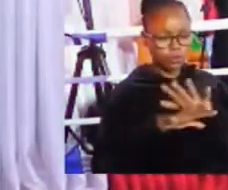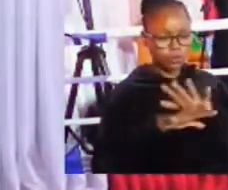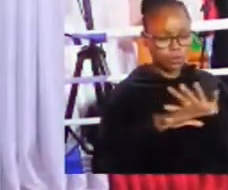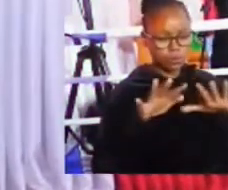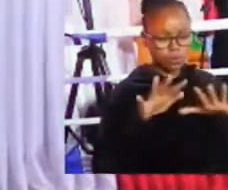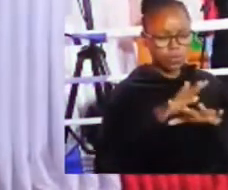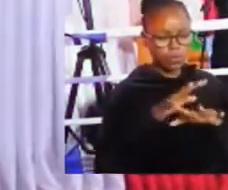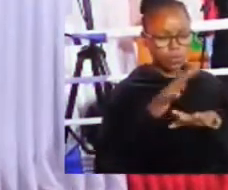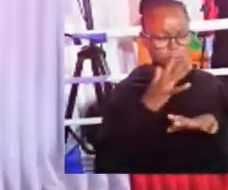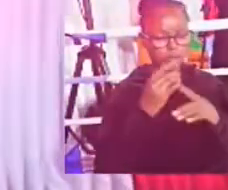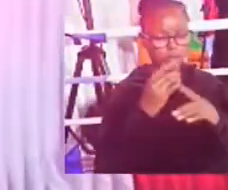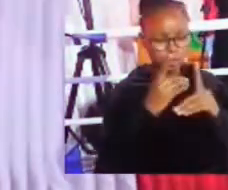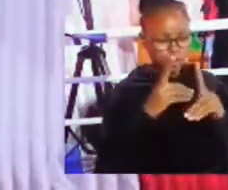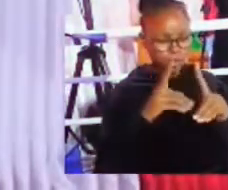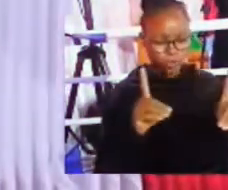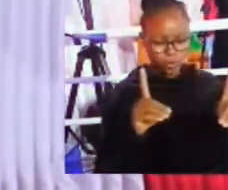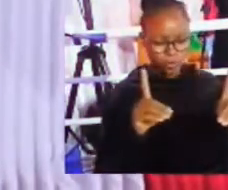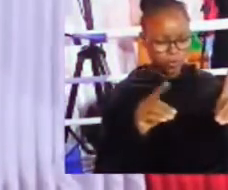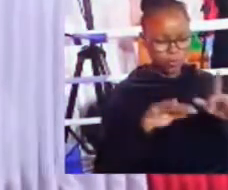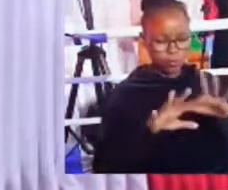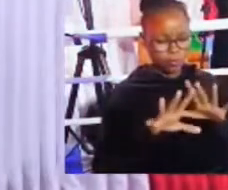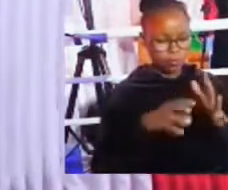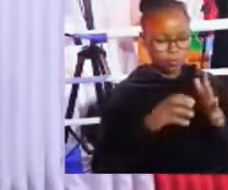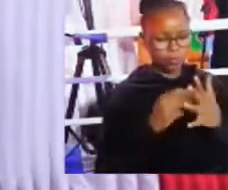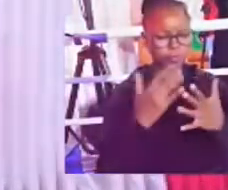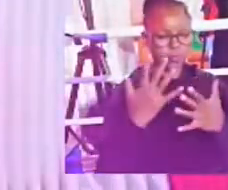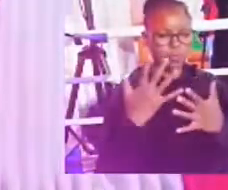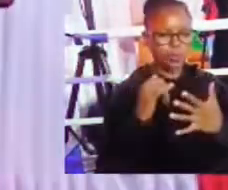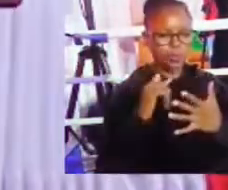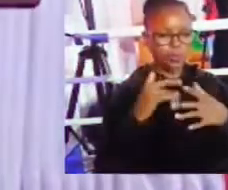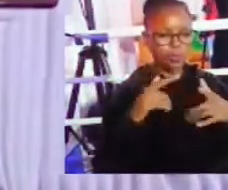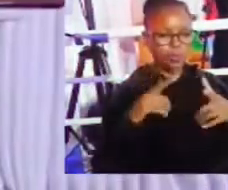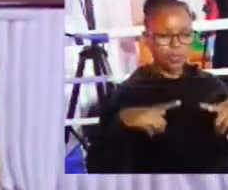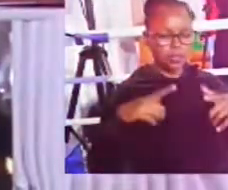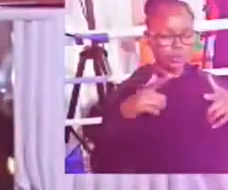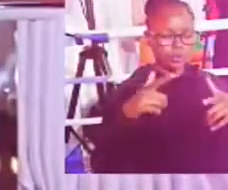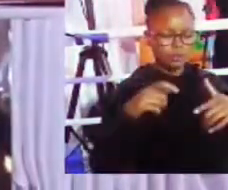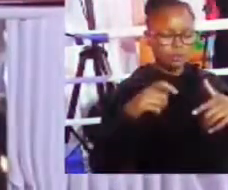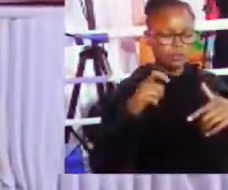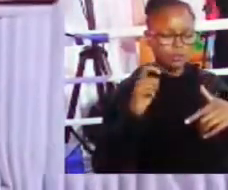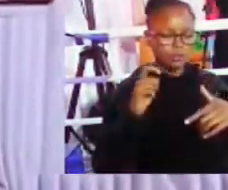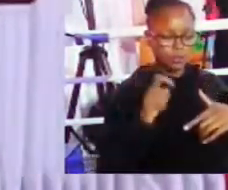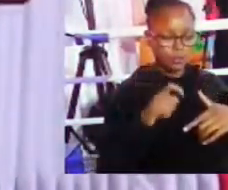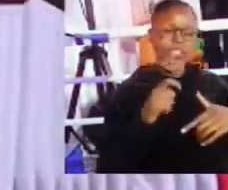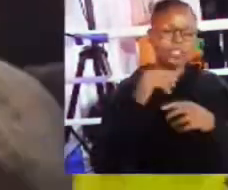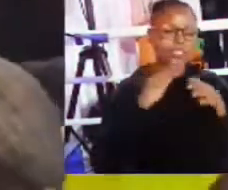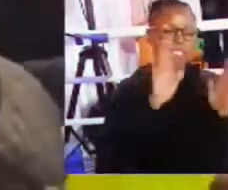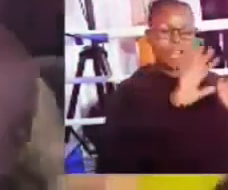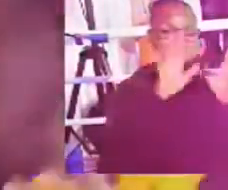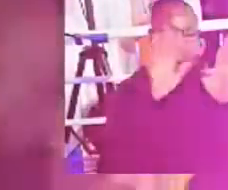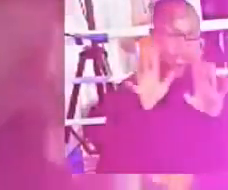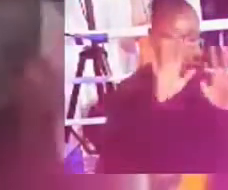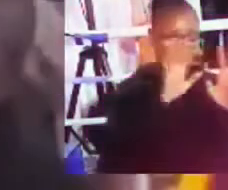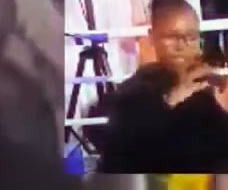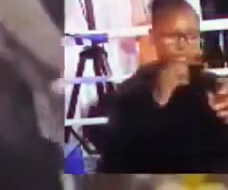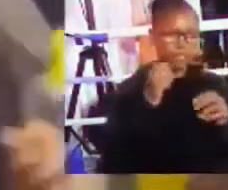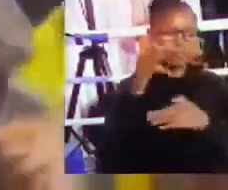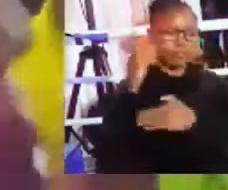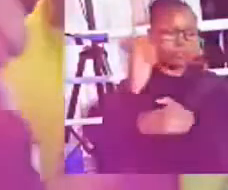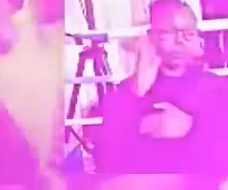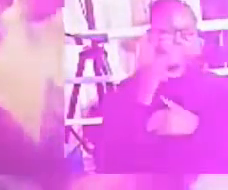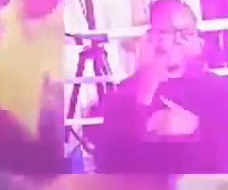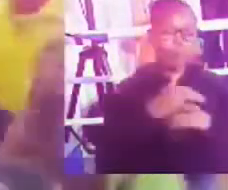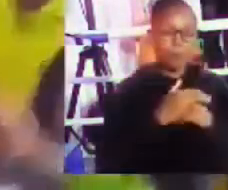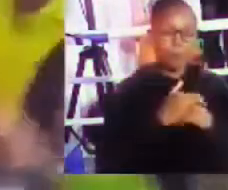ukombozi. Kila liye kiumbe kiote kile ambacho kina uhai. Tubora kanua gaguire gaine wega. Kugosha